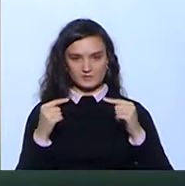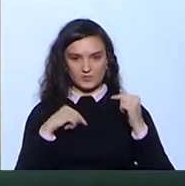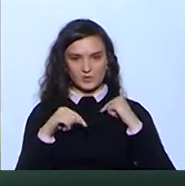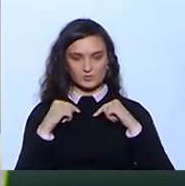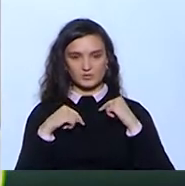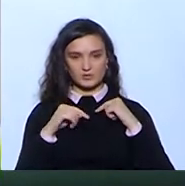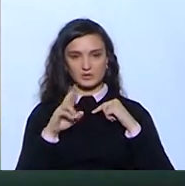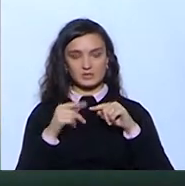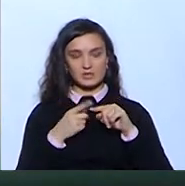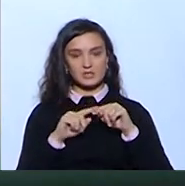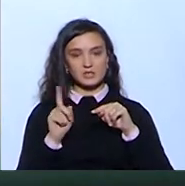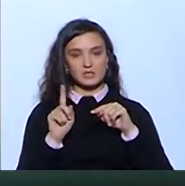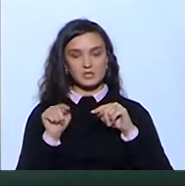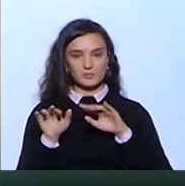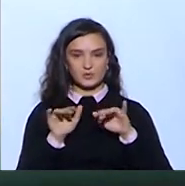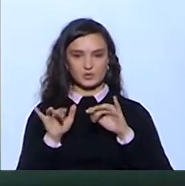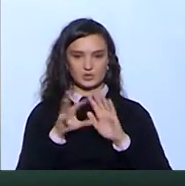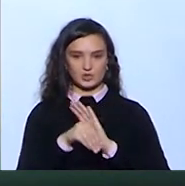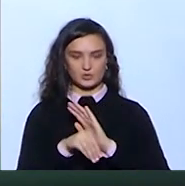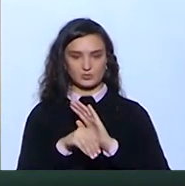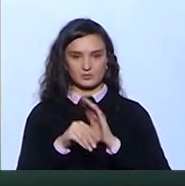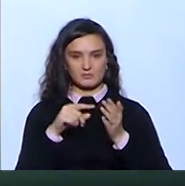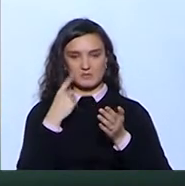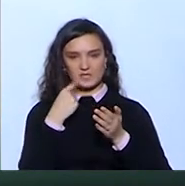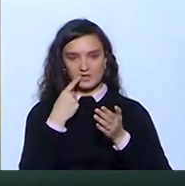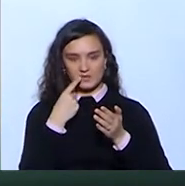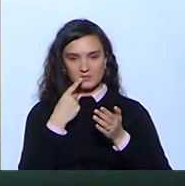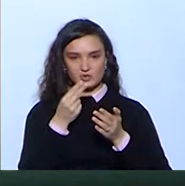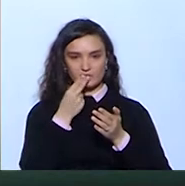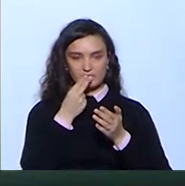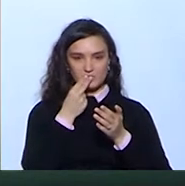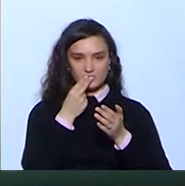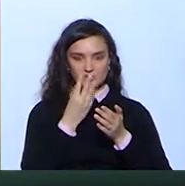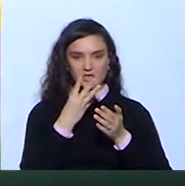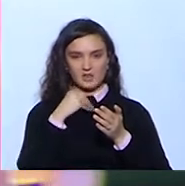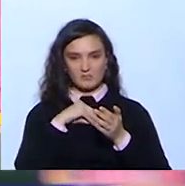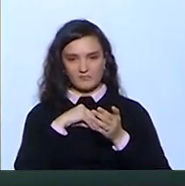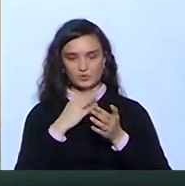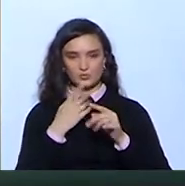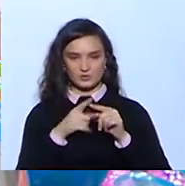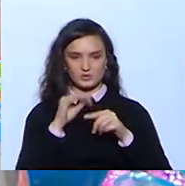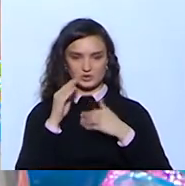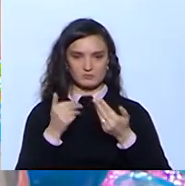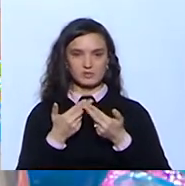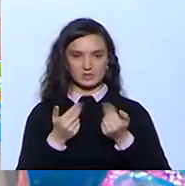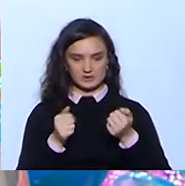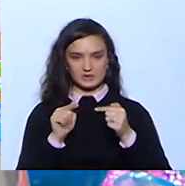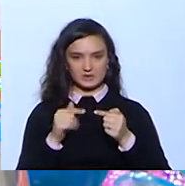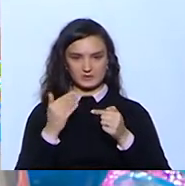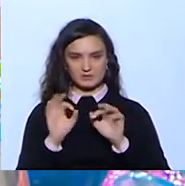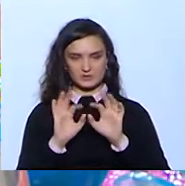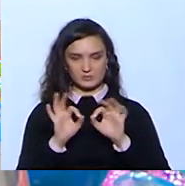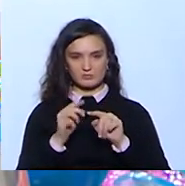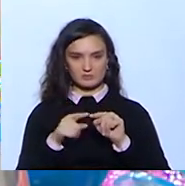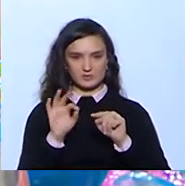ორგანოსთან. გააჩნია რა პროცესშია ჩართული ენა, მეტყველებაში, კვებაში, ყლაპვაში თუ ასე შემდეგ. დიახ, თქვენ